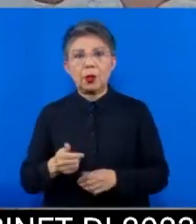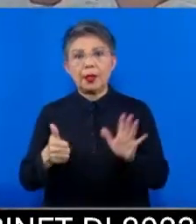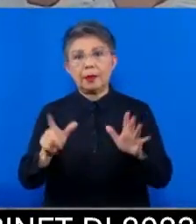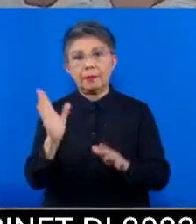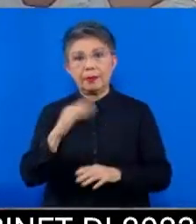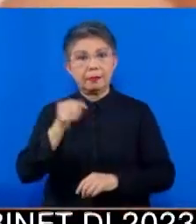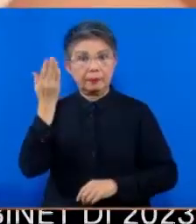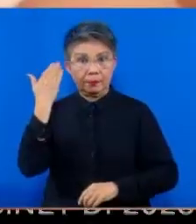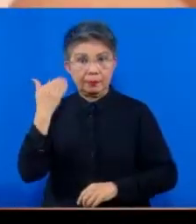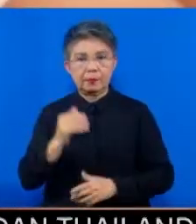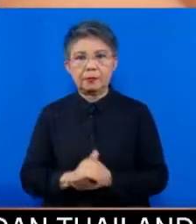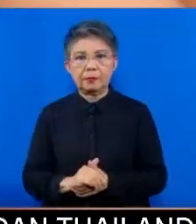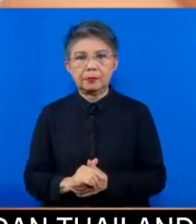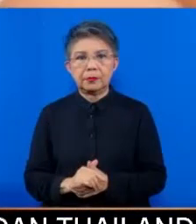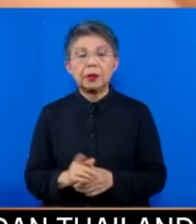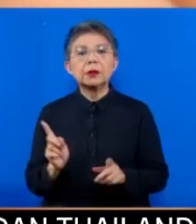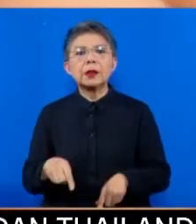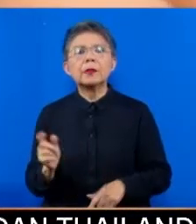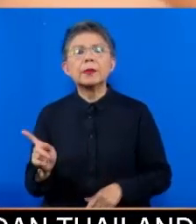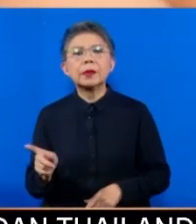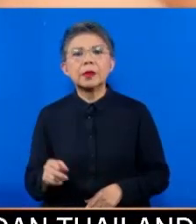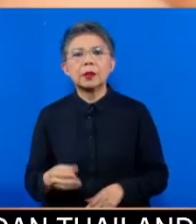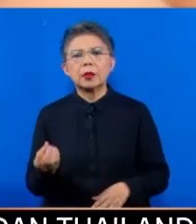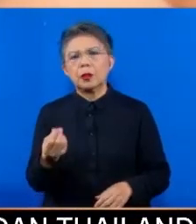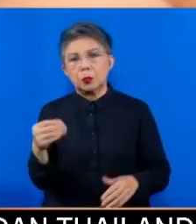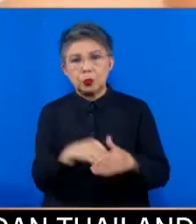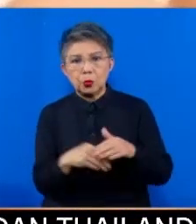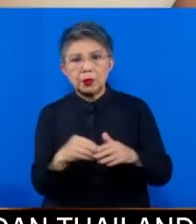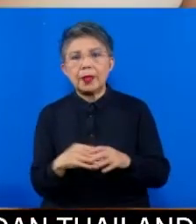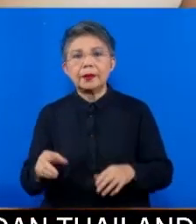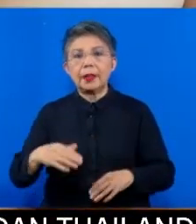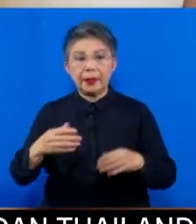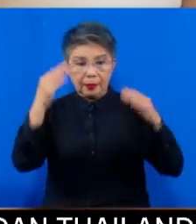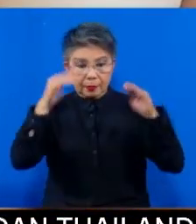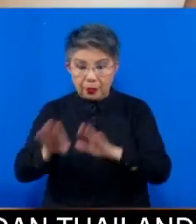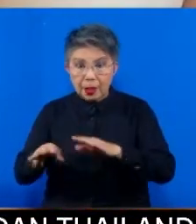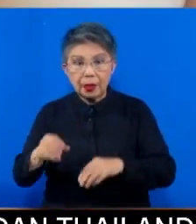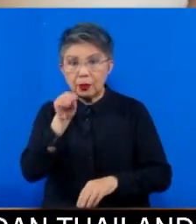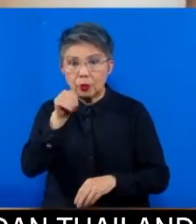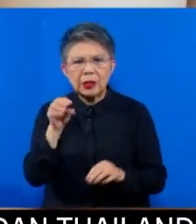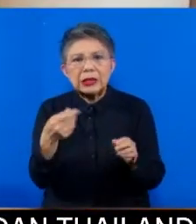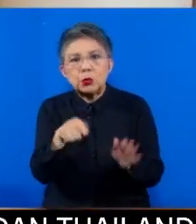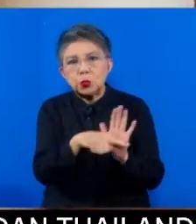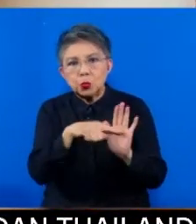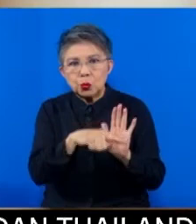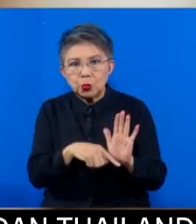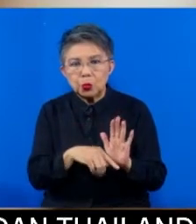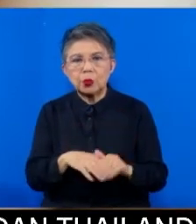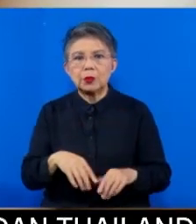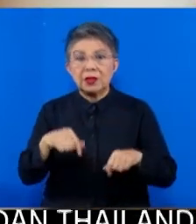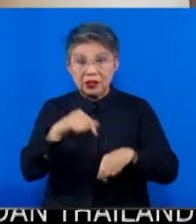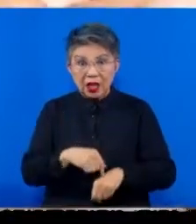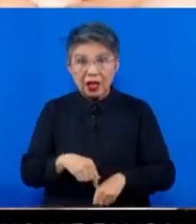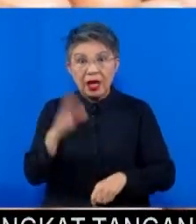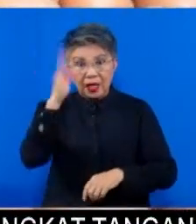lalu. Ini terjadi karena berkurangnya pasokan dari peternak. Sebelumnya, harga telur ayam Rp28.000 per